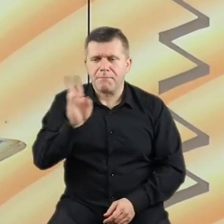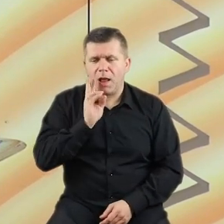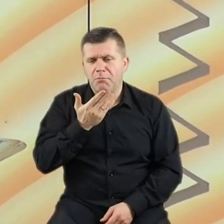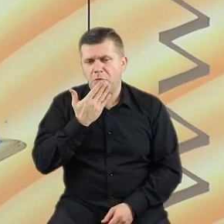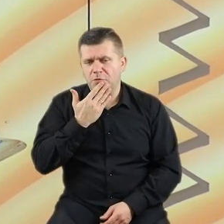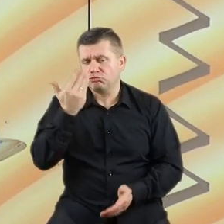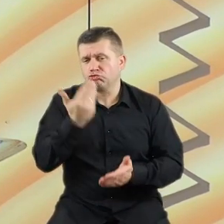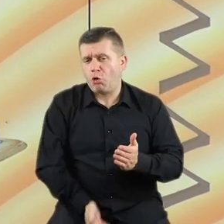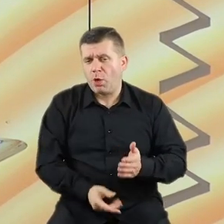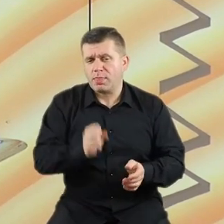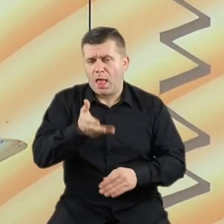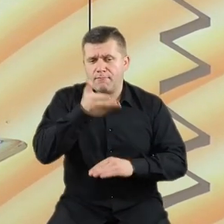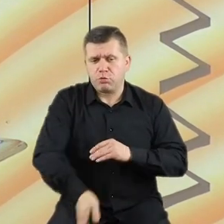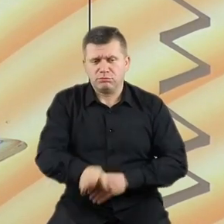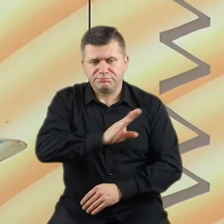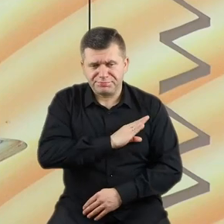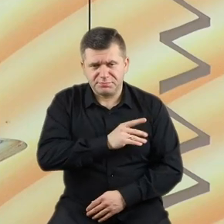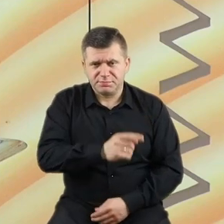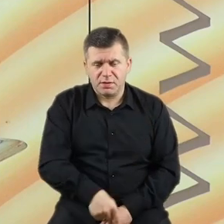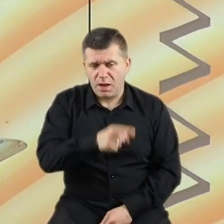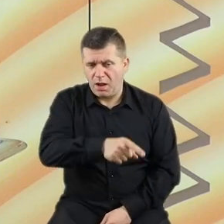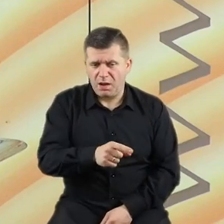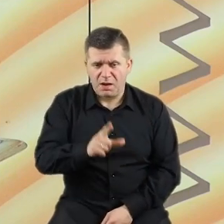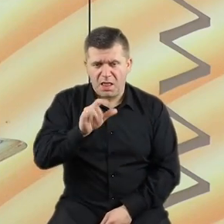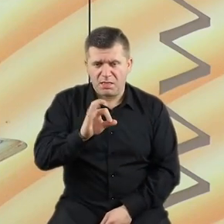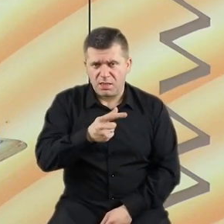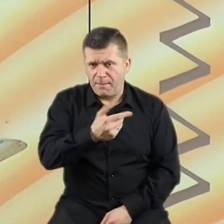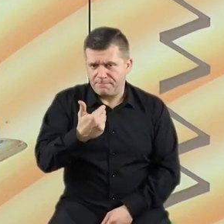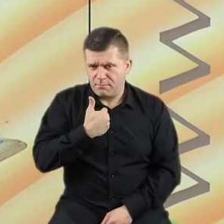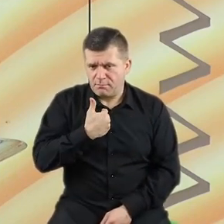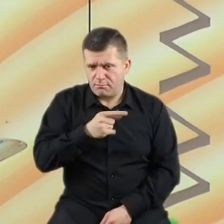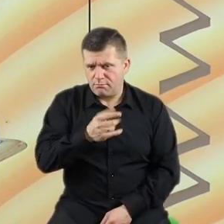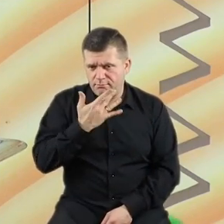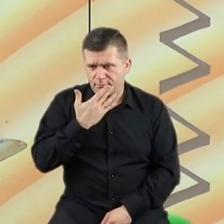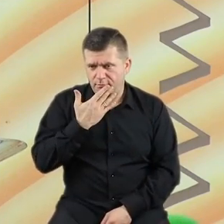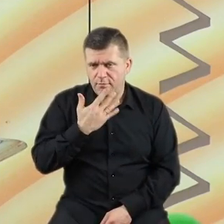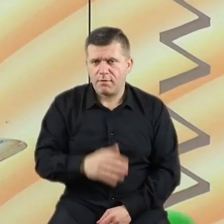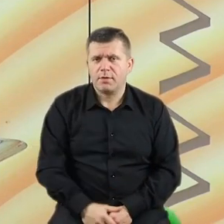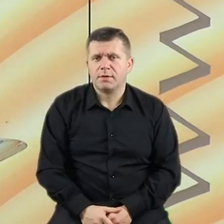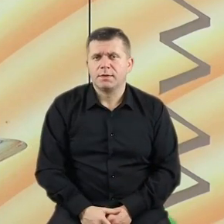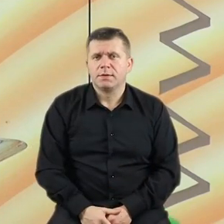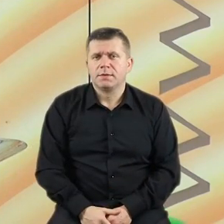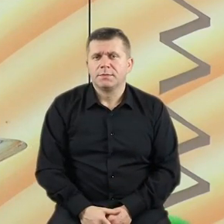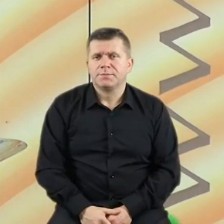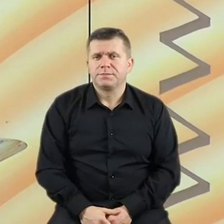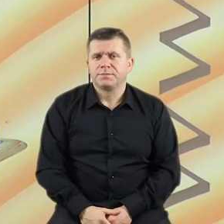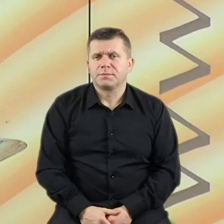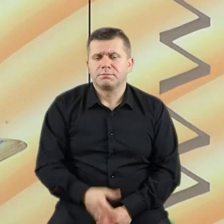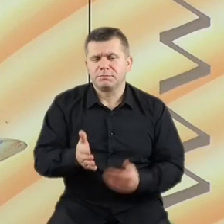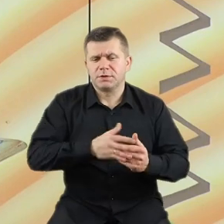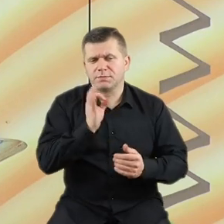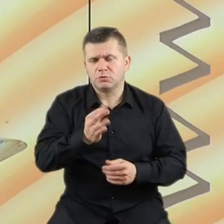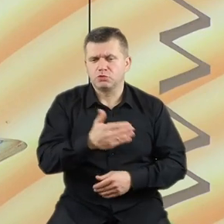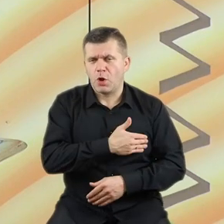powiedzenie, że szkoda, że tak późno zdechł. A wtedy na to Lilia, która oczywiście była w komsomole gdzieś tam przy domu, przy swojej